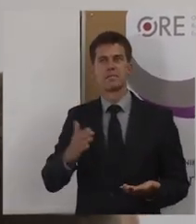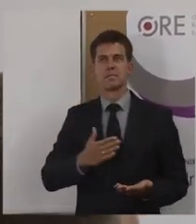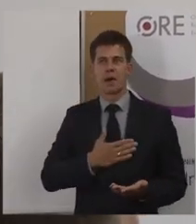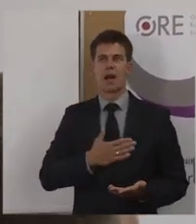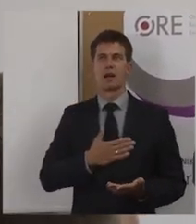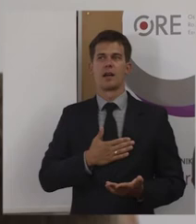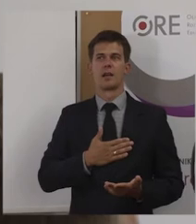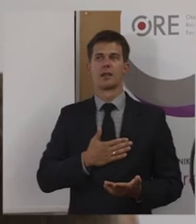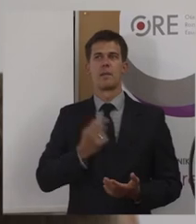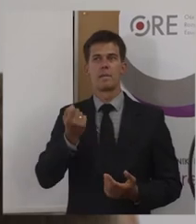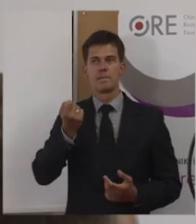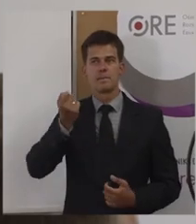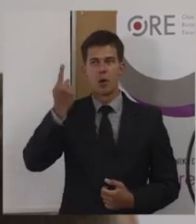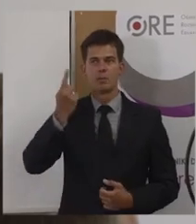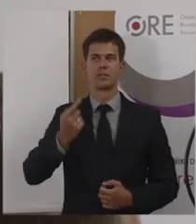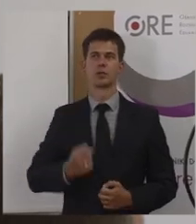platformie,